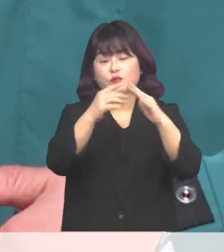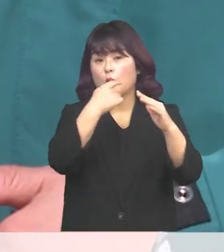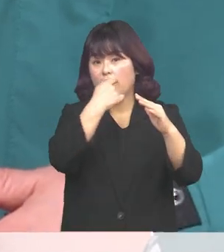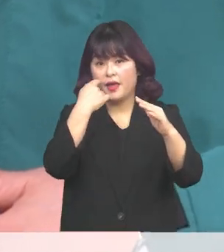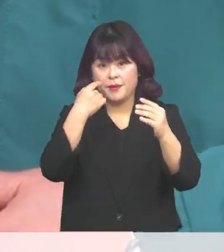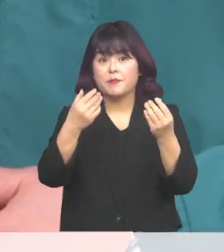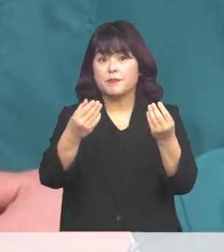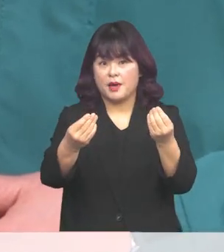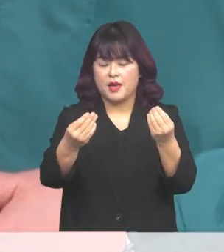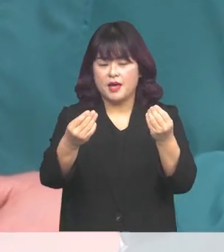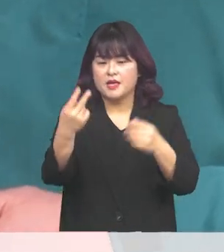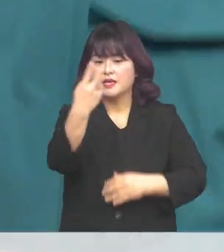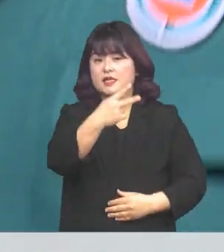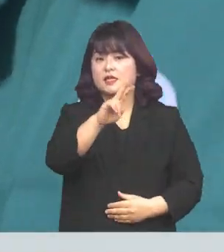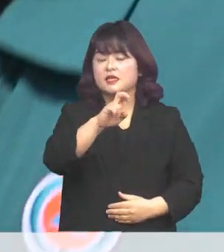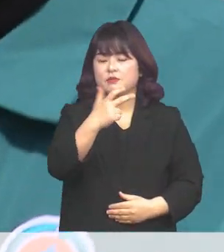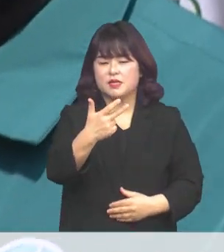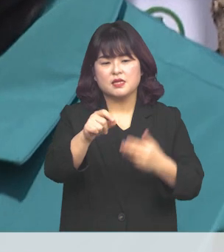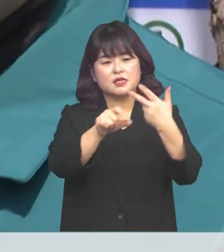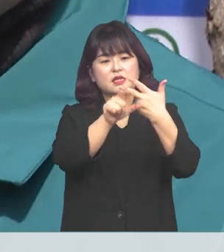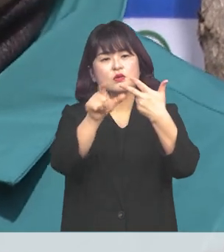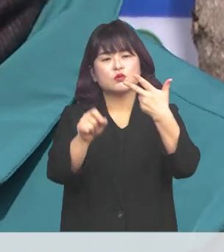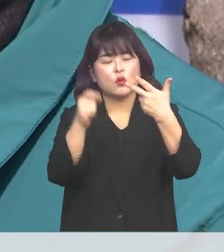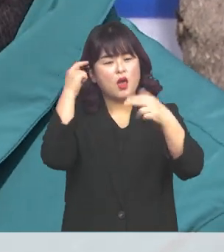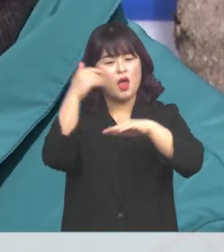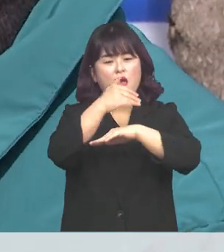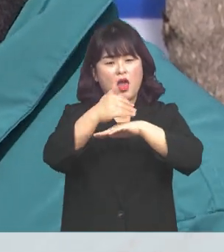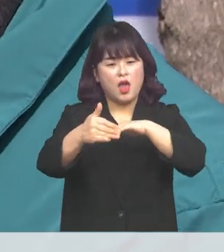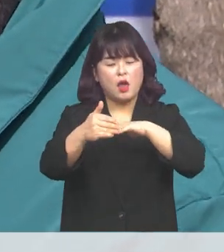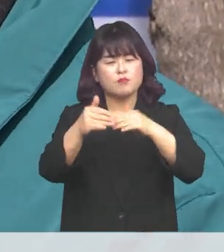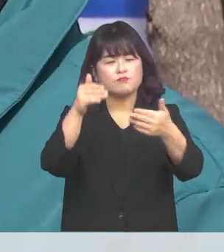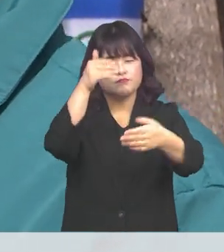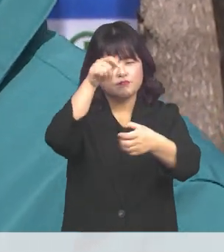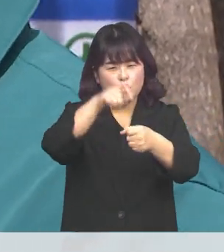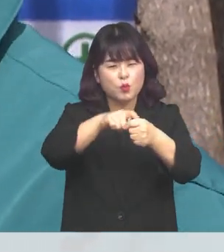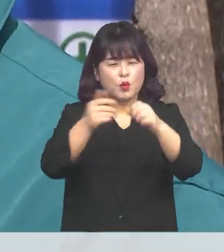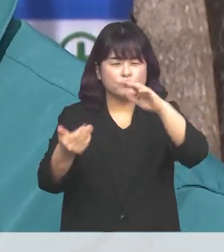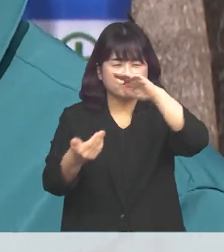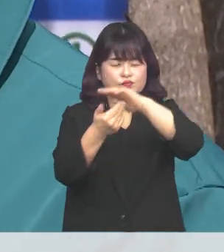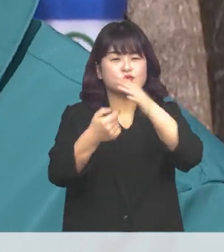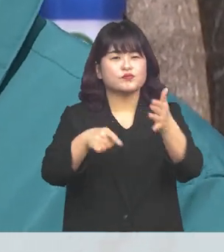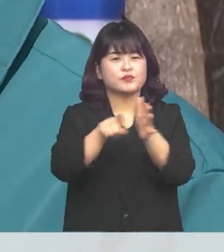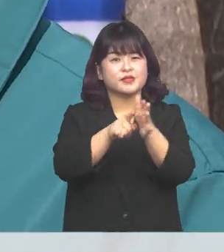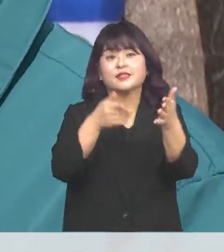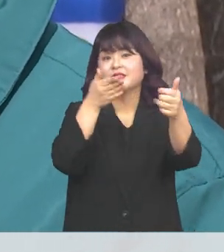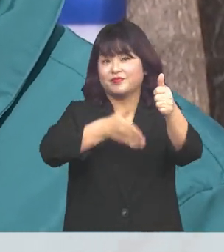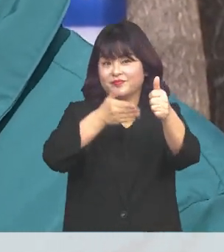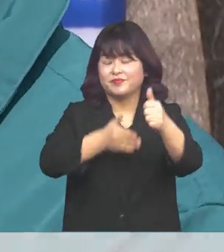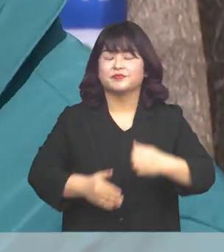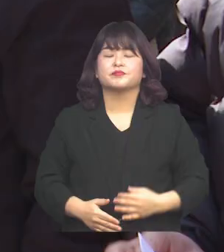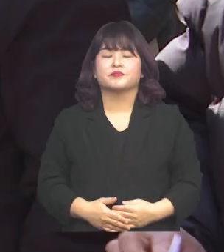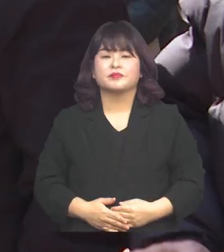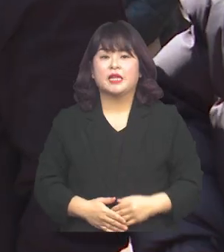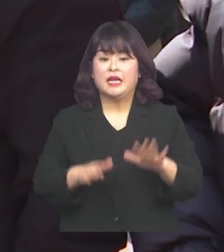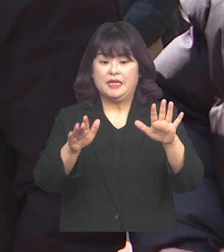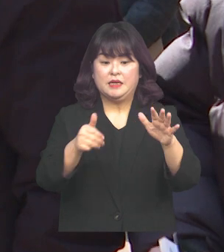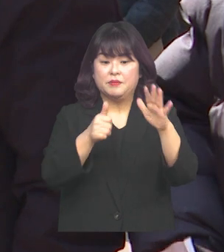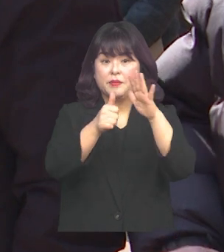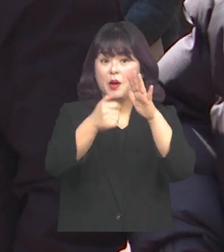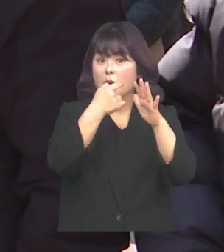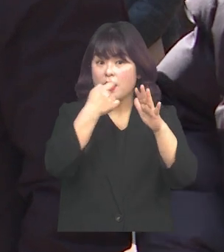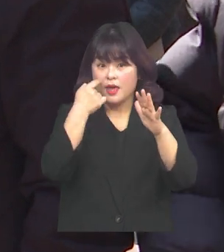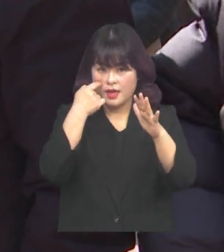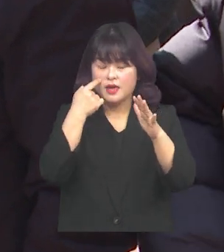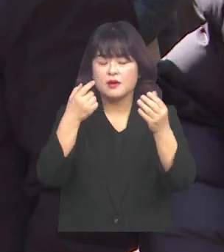진행 상황을 살펴보고 2027년 7월로 설정한 개청 목표가 이뤄질 수 있도록 해달라고 주문했습니다. 이날